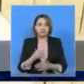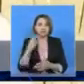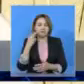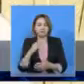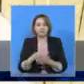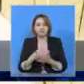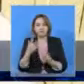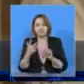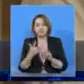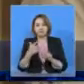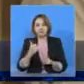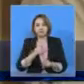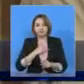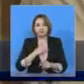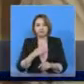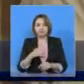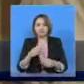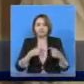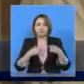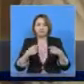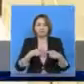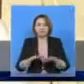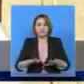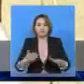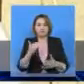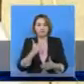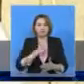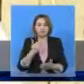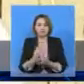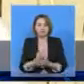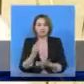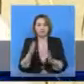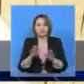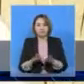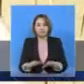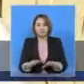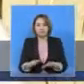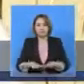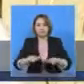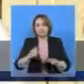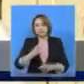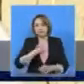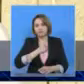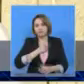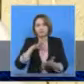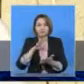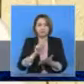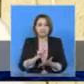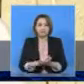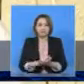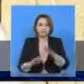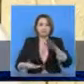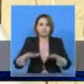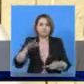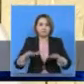на третьем месте у нас идут травмы. Среди детей у нас на первом месте, к большому сожалению, они занимают удельный вес,